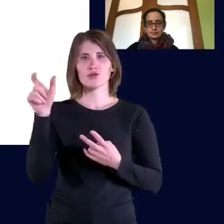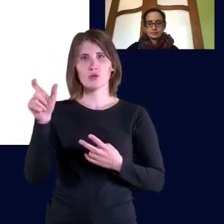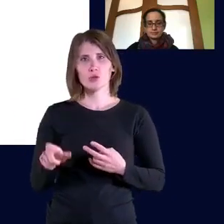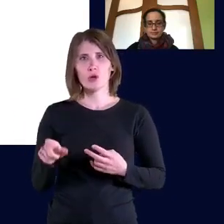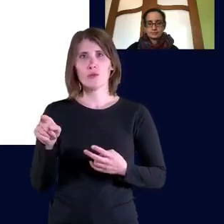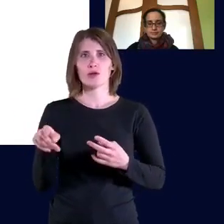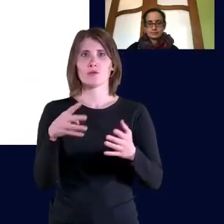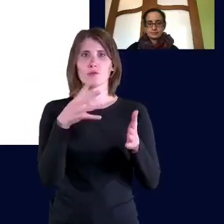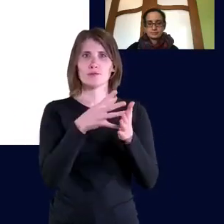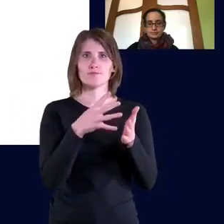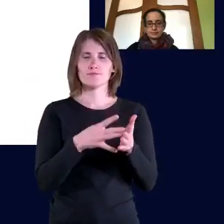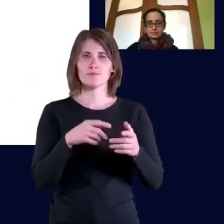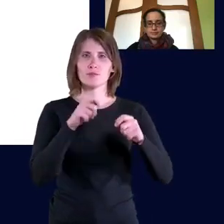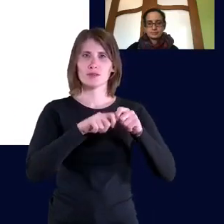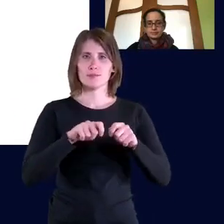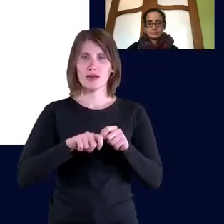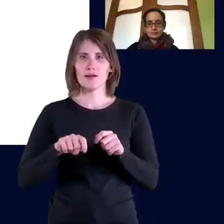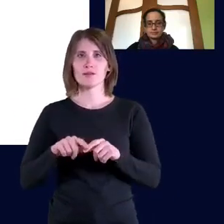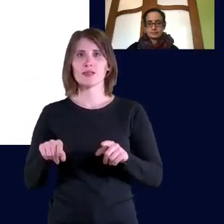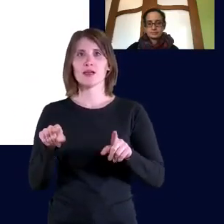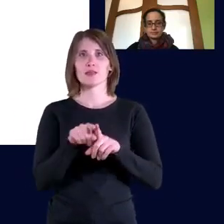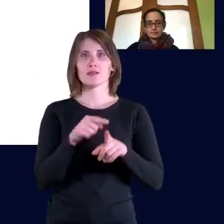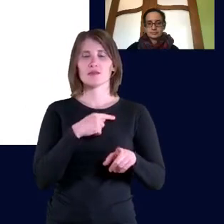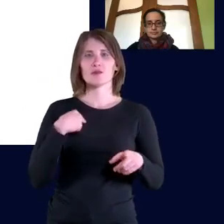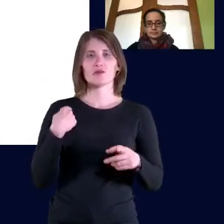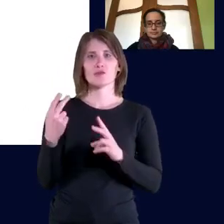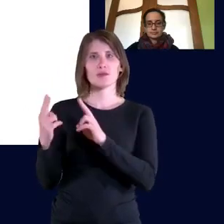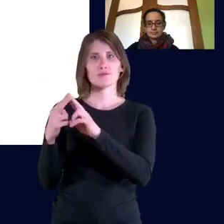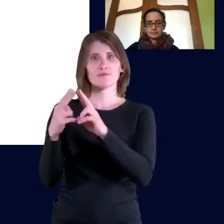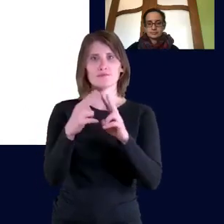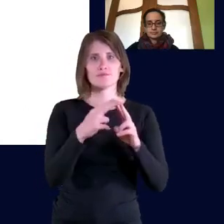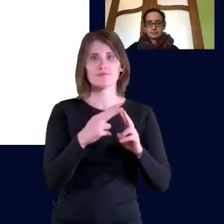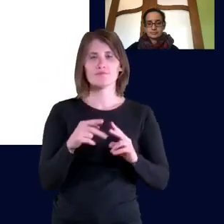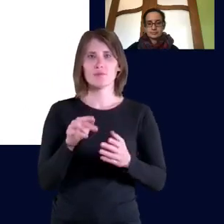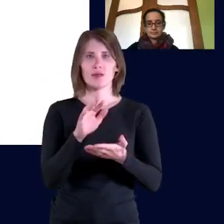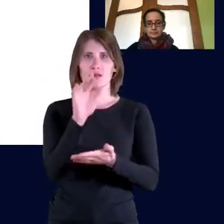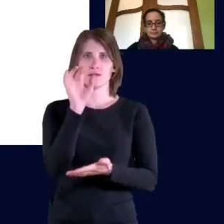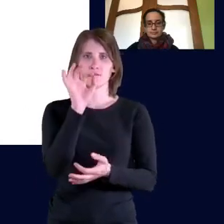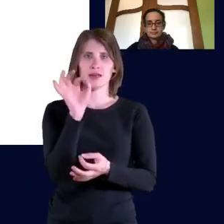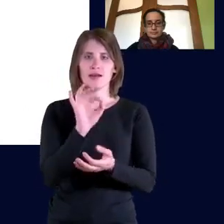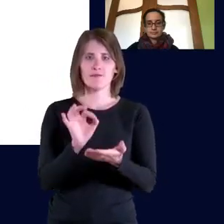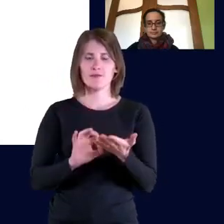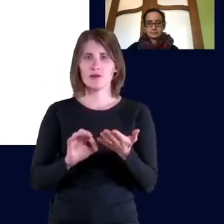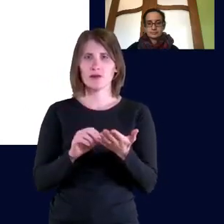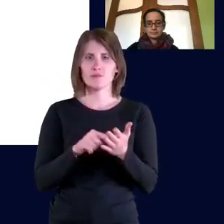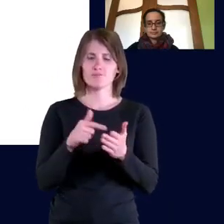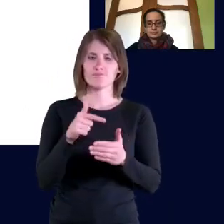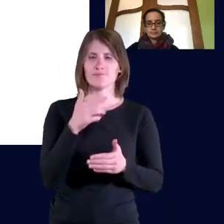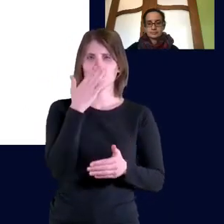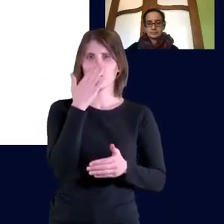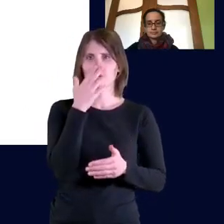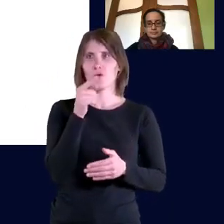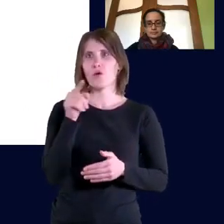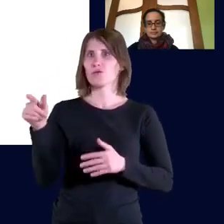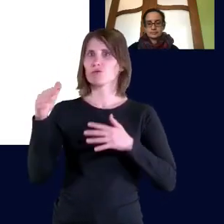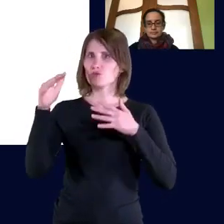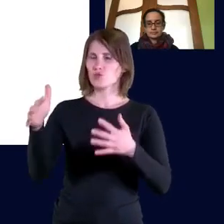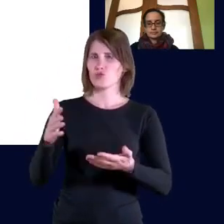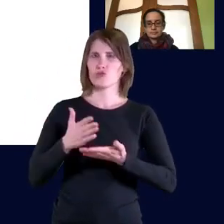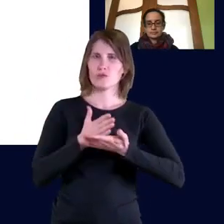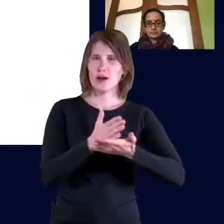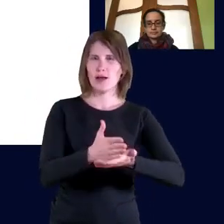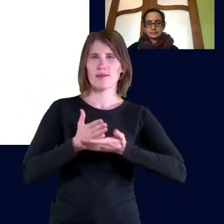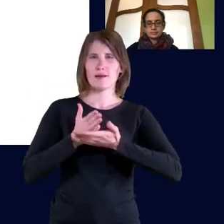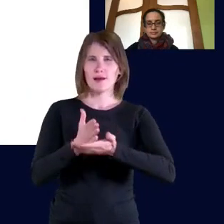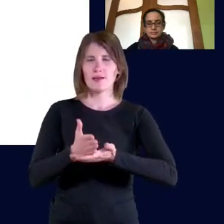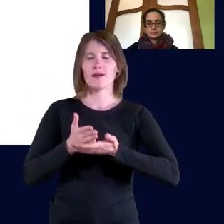czyli osób z którymi konsultowana liśmy te grafiki wniosły one bardzo dużo cennych spostrzeżeń